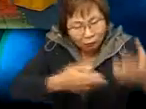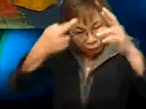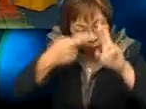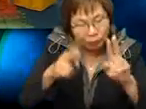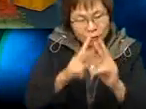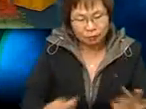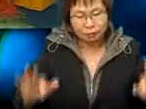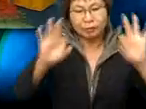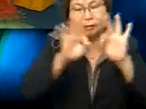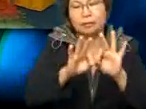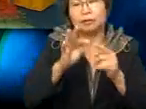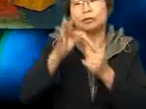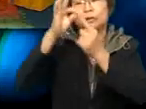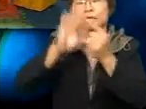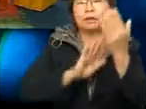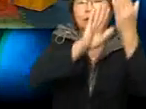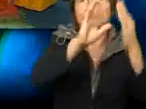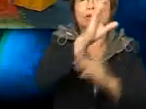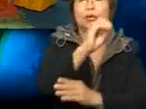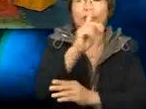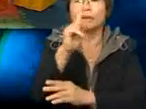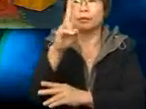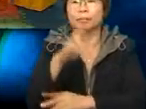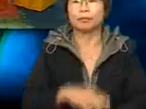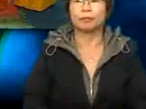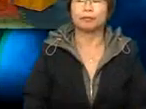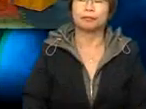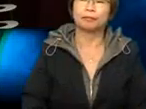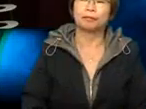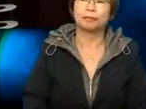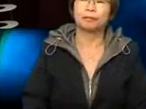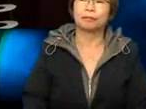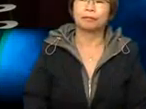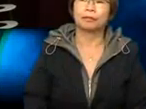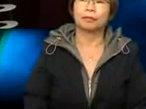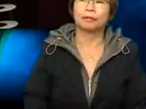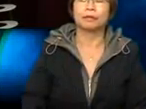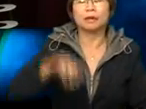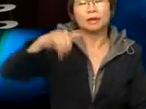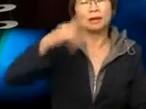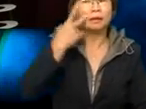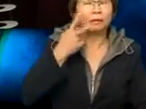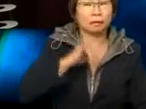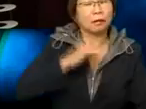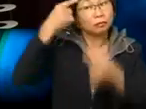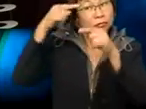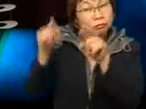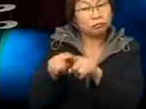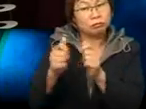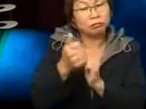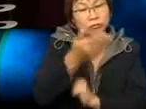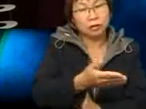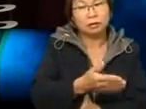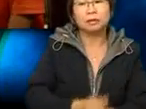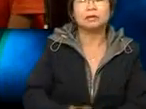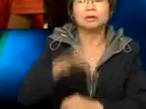sangat penting, terutama terhadap golongan yang kurang upaya. Ya, Kak Ti. Saya pun bersetuju dengan Iman.